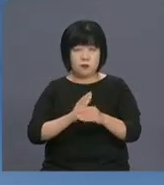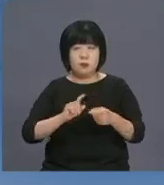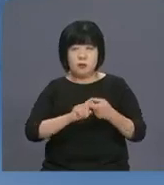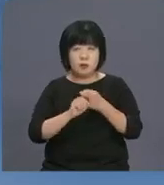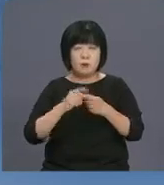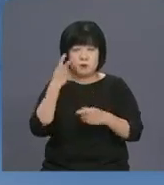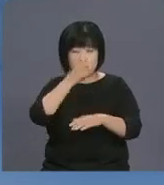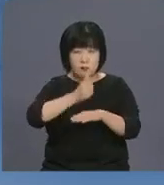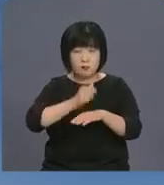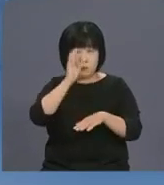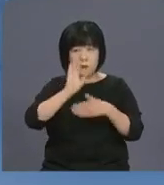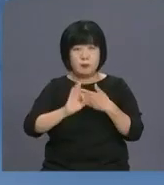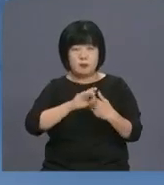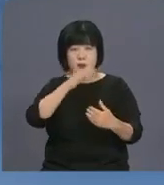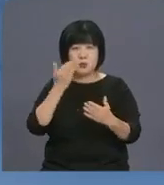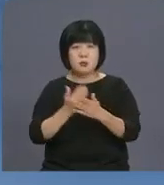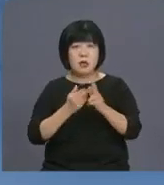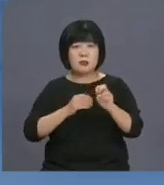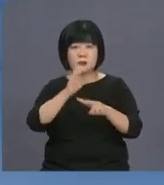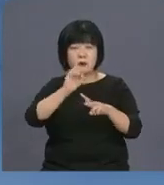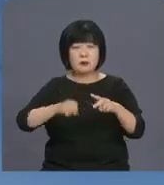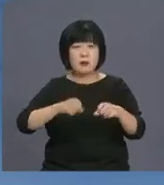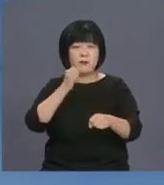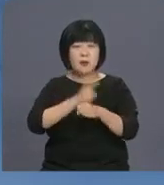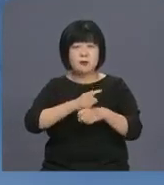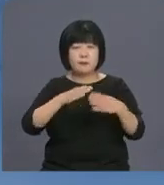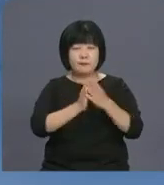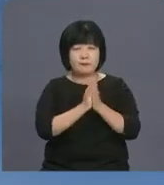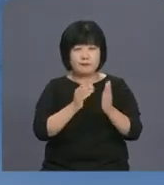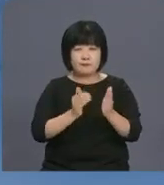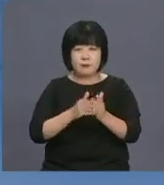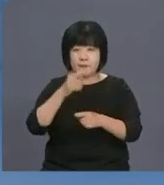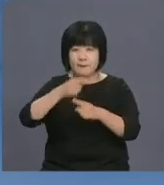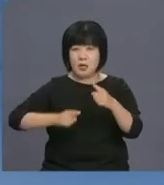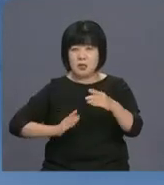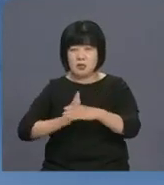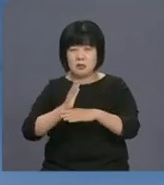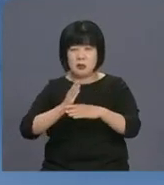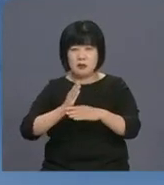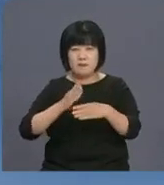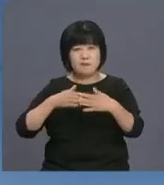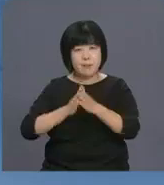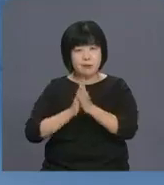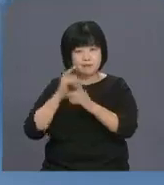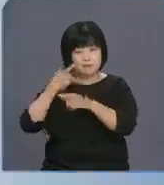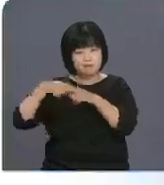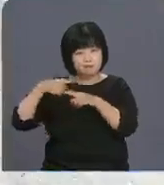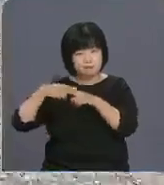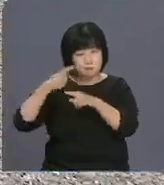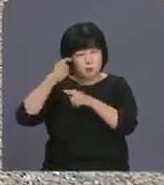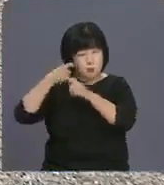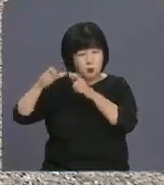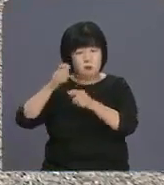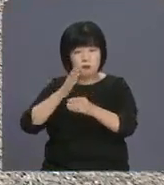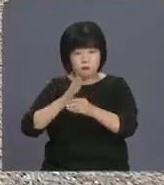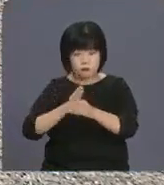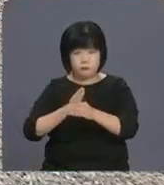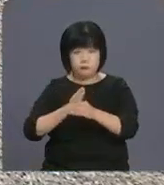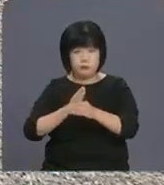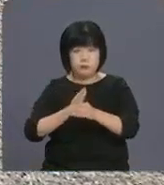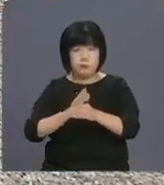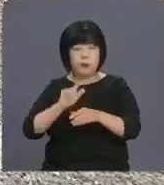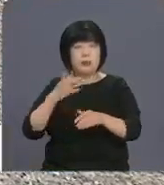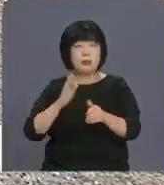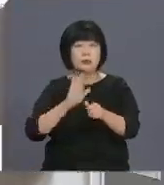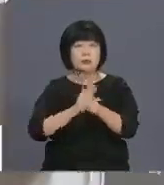전체의 22%는 이미 폐업을 했고 절반 이상은 폐업을 고려하고 있다고 답했습니다. 코로나19